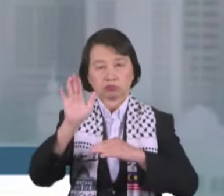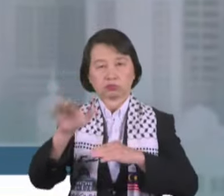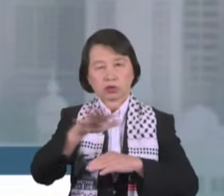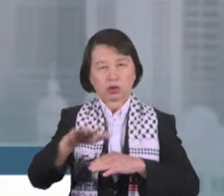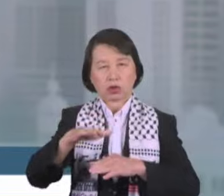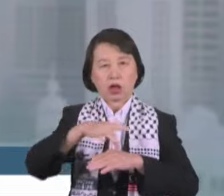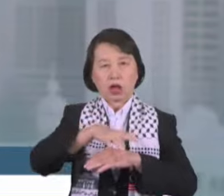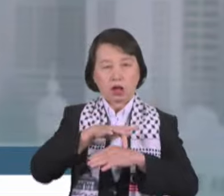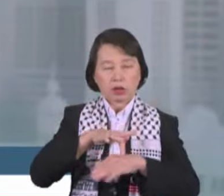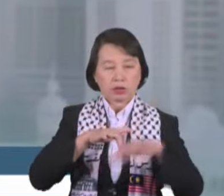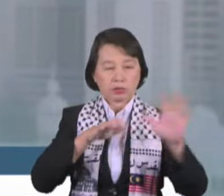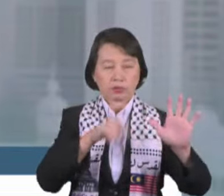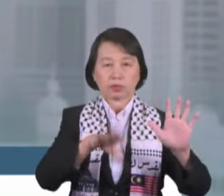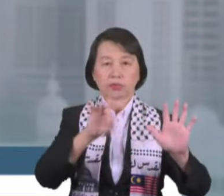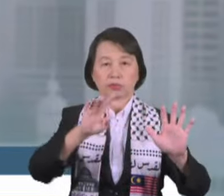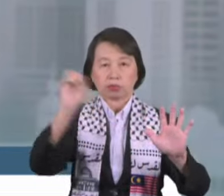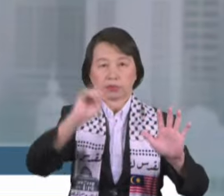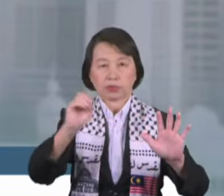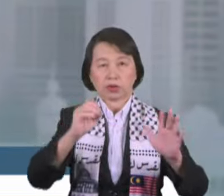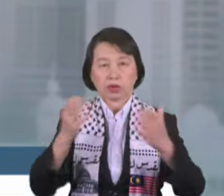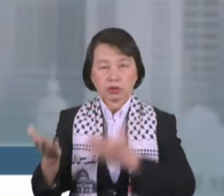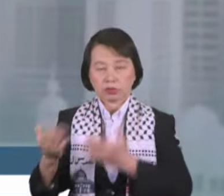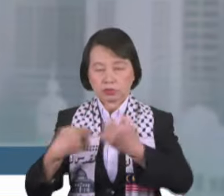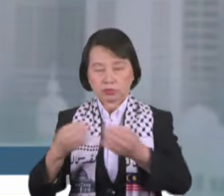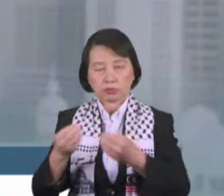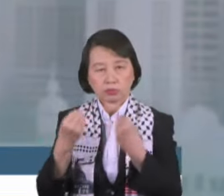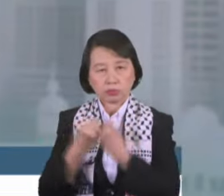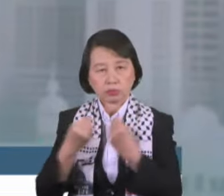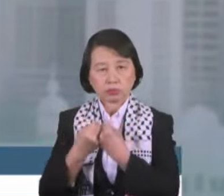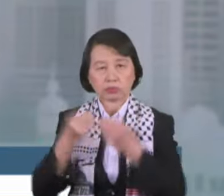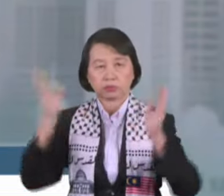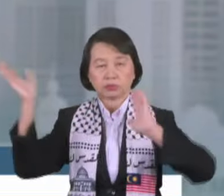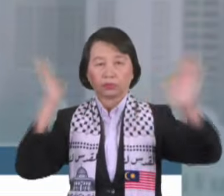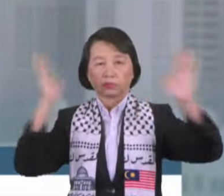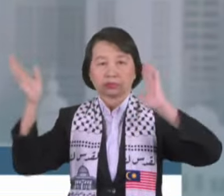awal 5.8% oleh Jabatan Perangkaan Malaysia.